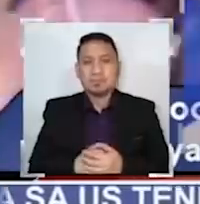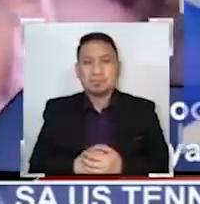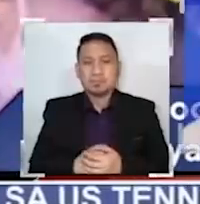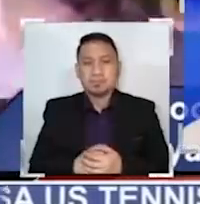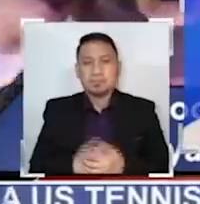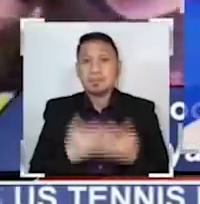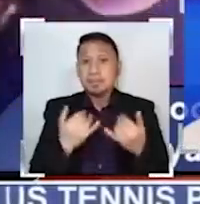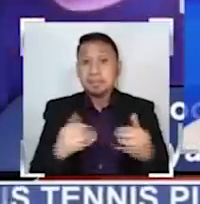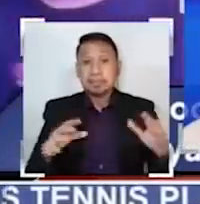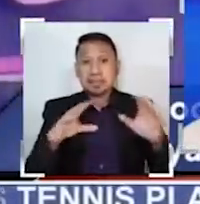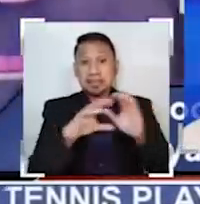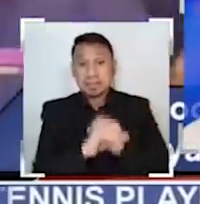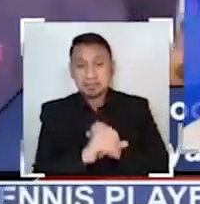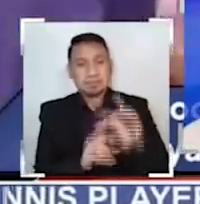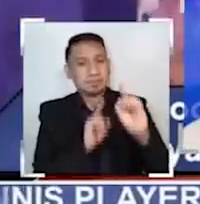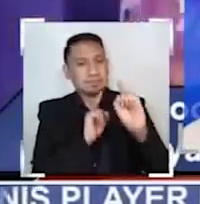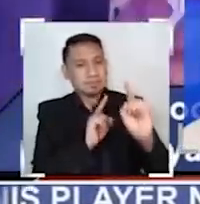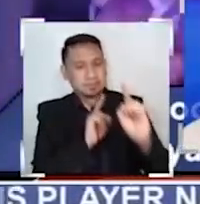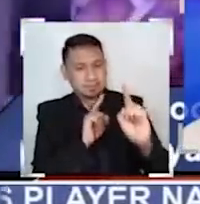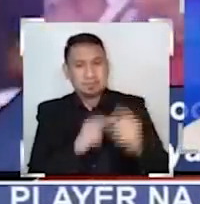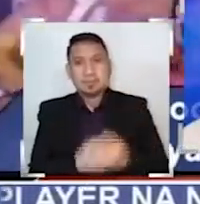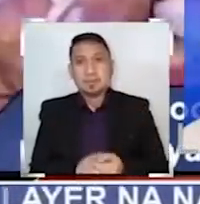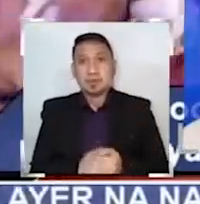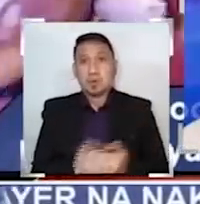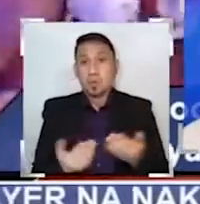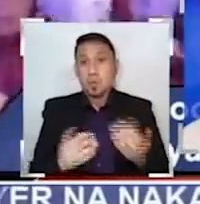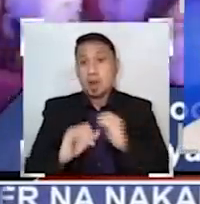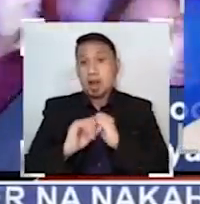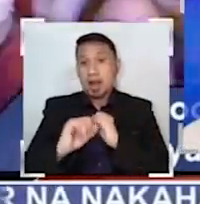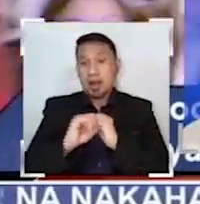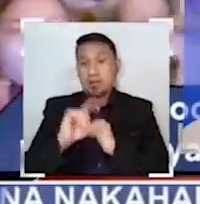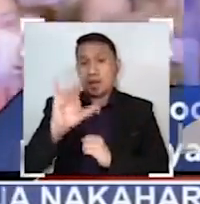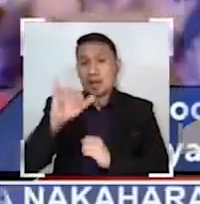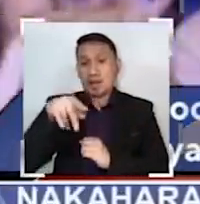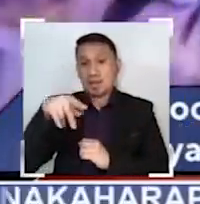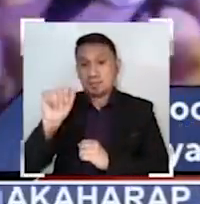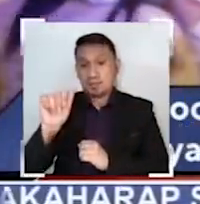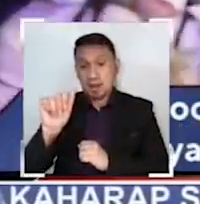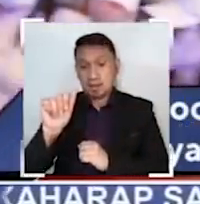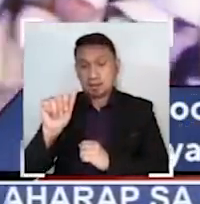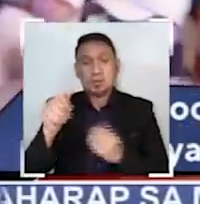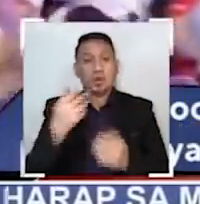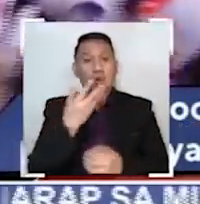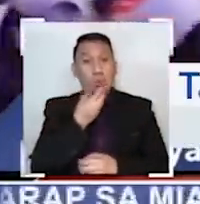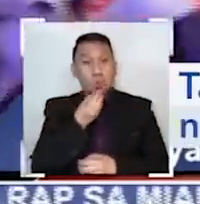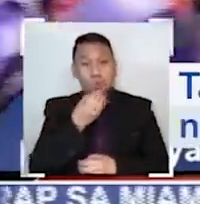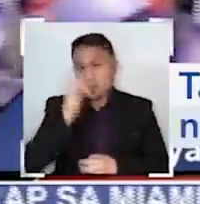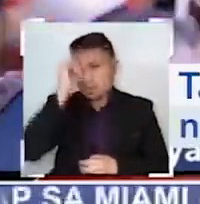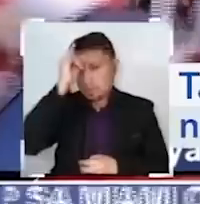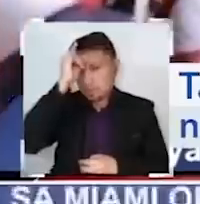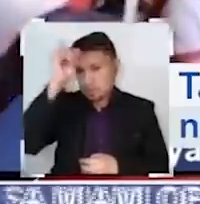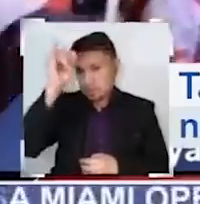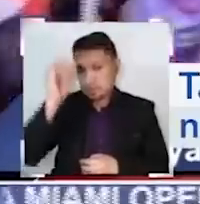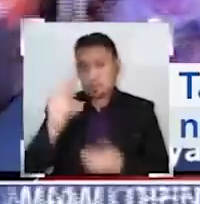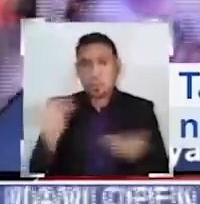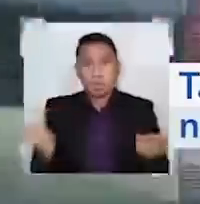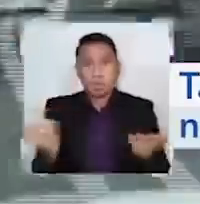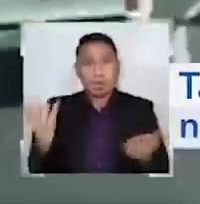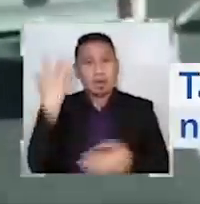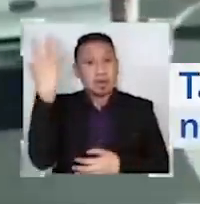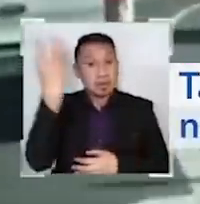Nagtapos sa pagdalo sa Grand Proclamation Rally sa Liba City ang pangangampanya ni Mayor Isko Moreno sa lalawigan ng Batangas ngayong